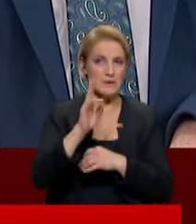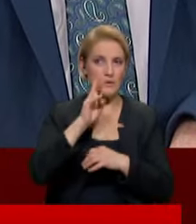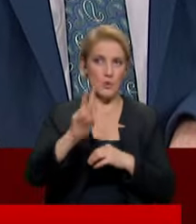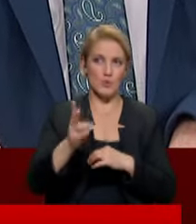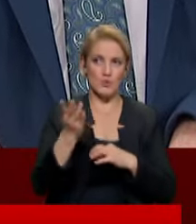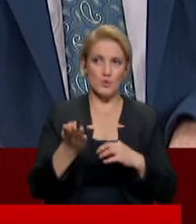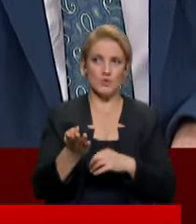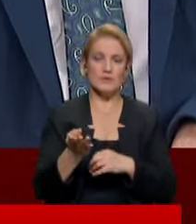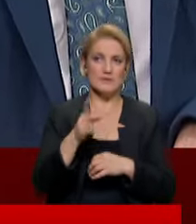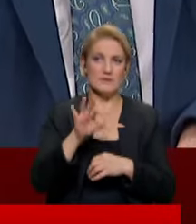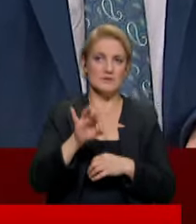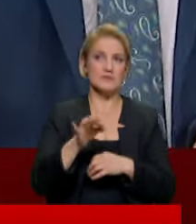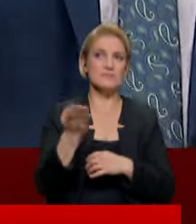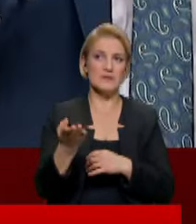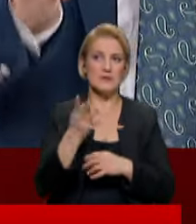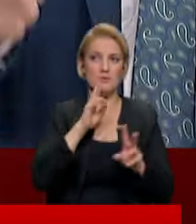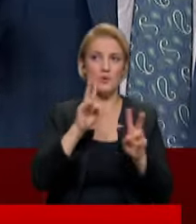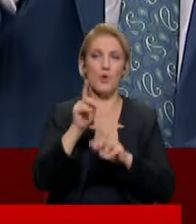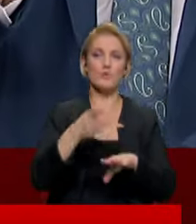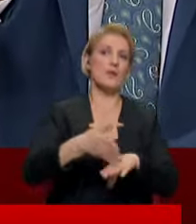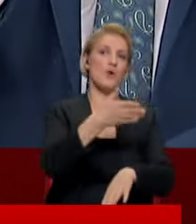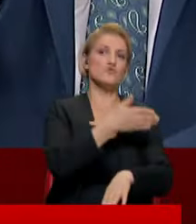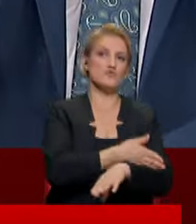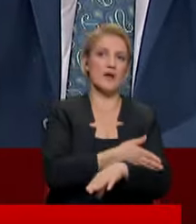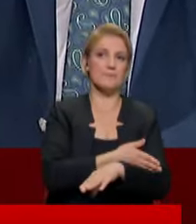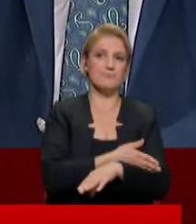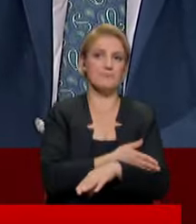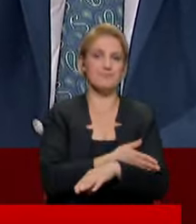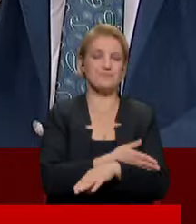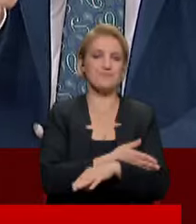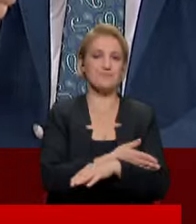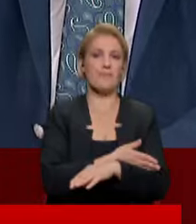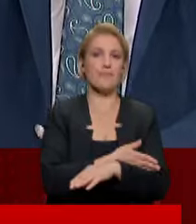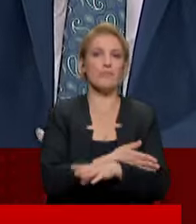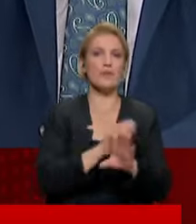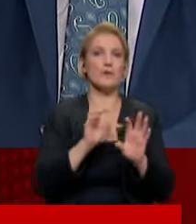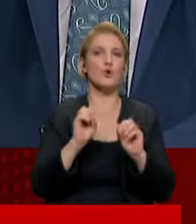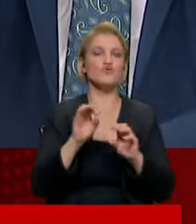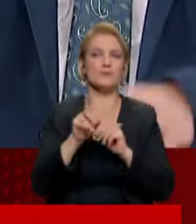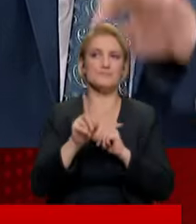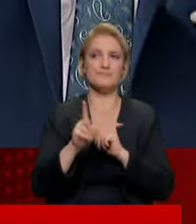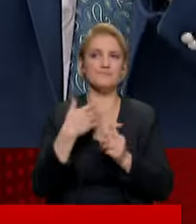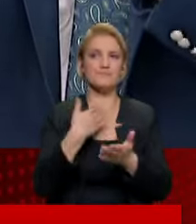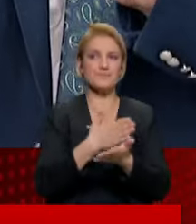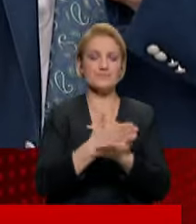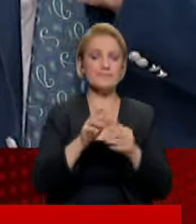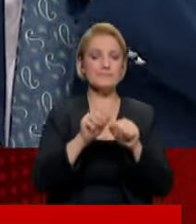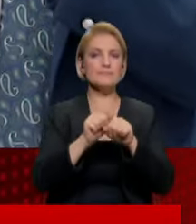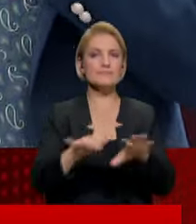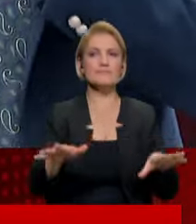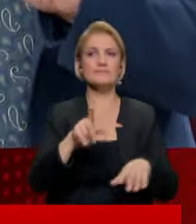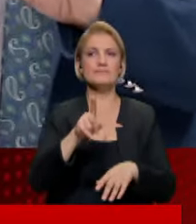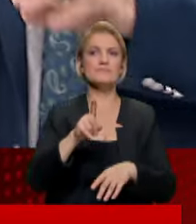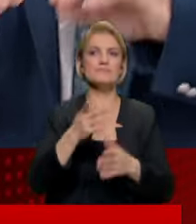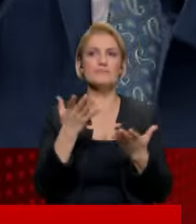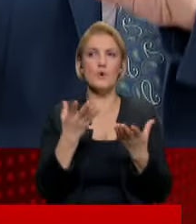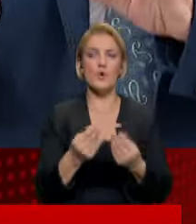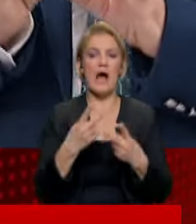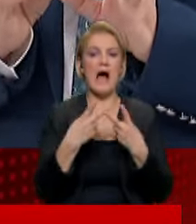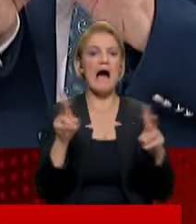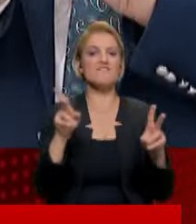hala gösteriliyor ama ondan önce de Peki hocam sürekli olarak bizim sistematik bir olarak